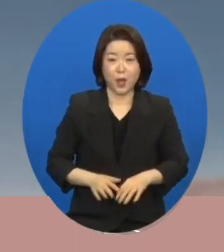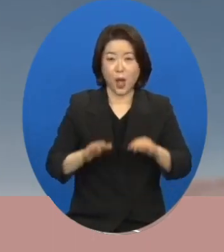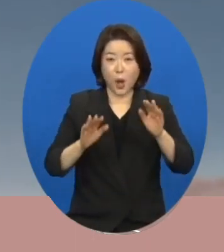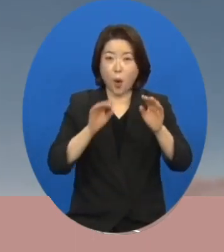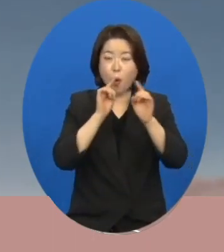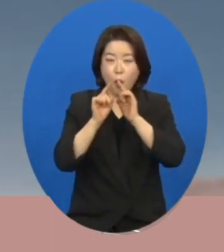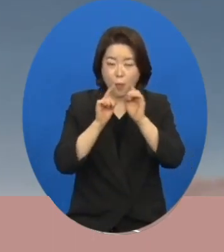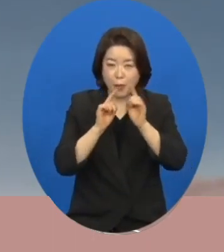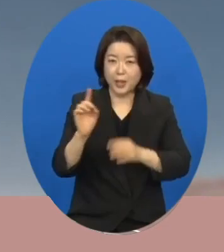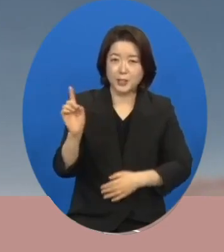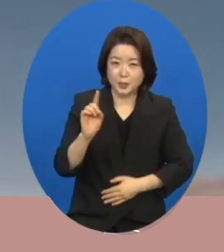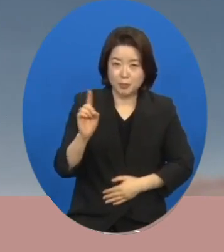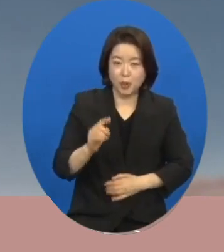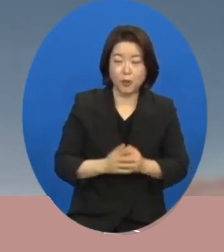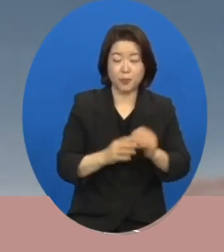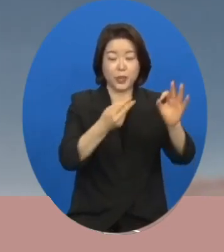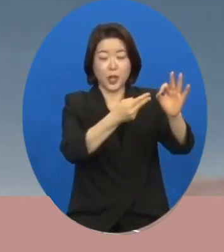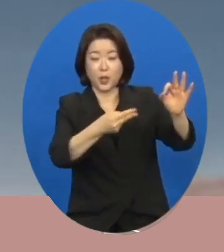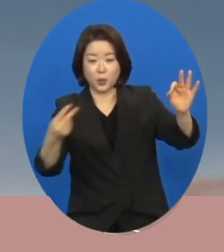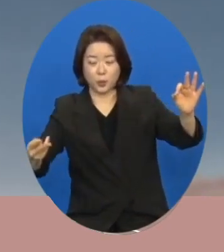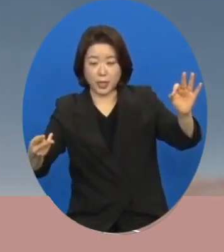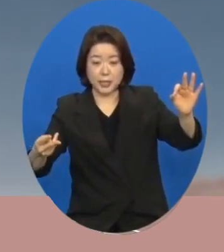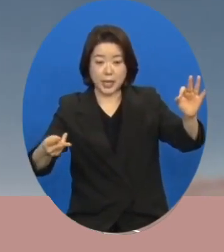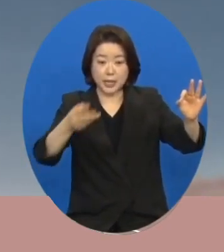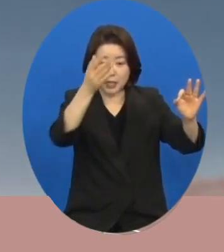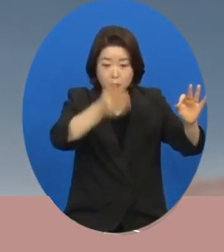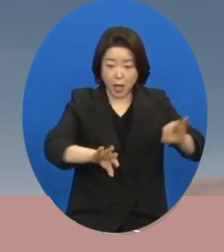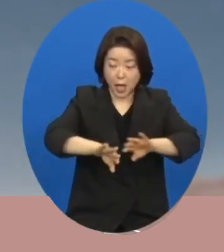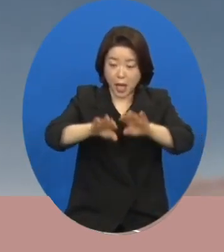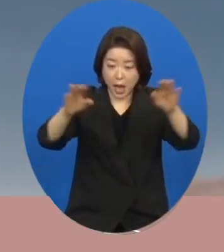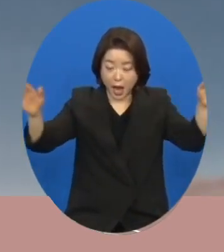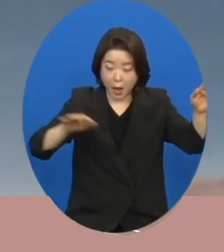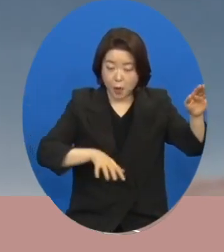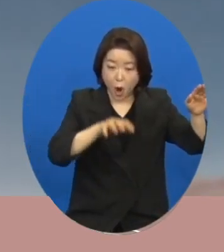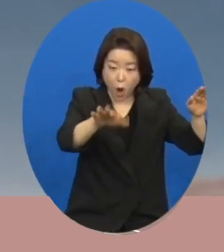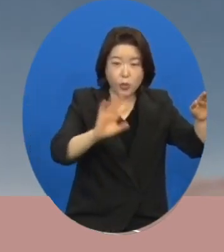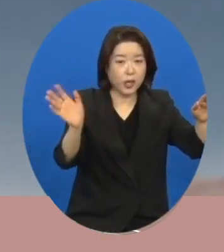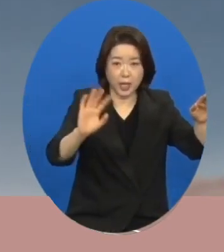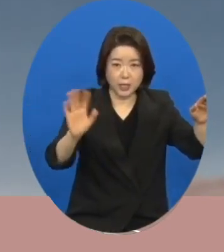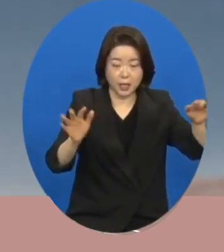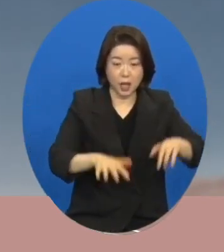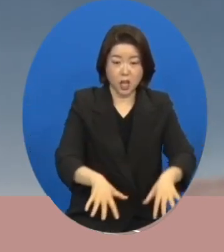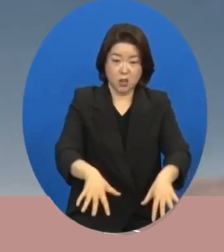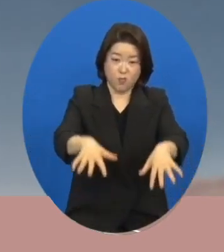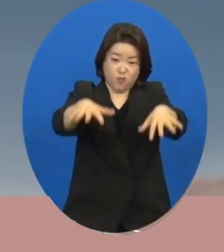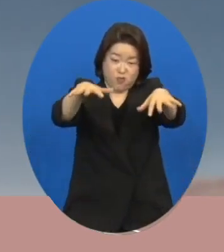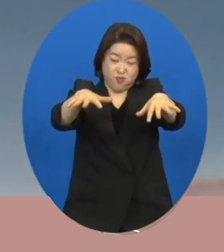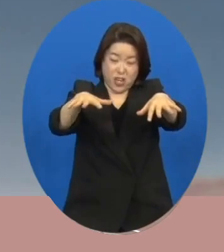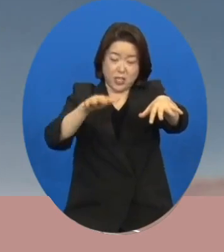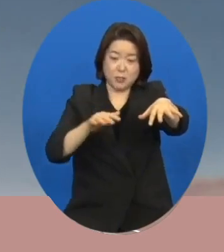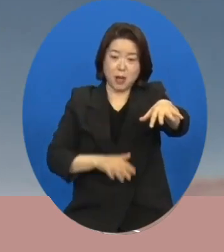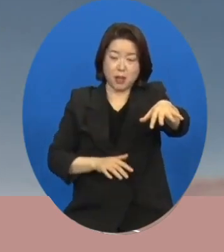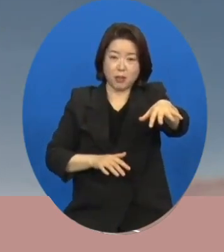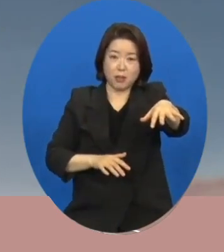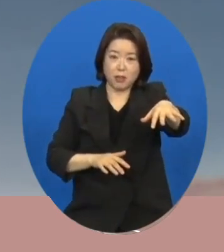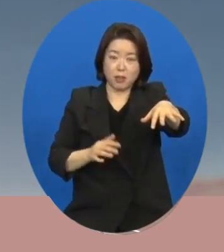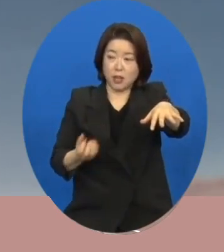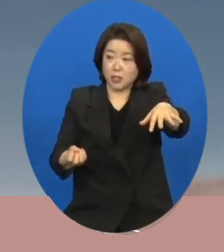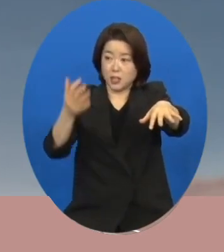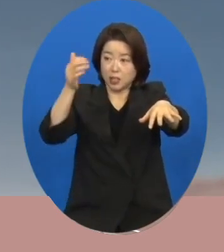얘기를 하냐면 요단강이 갈라지면 건너라가 아니라 갈라지지 않았지만 먼저 언약궤를 메고 제사장들이 들어가라는